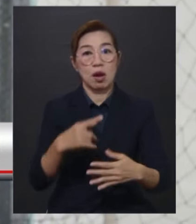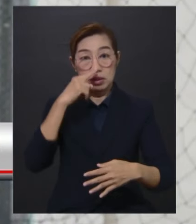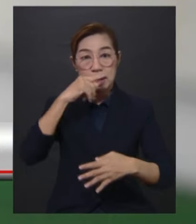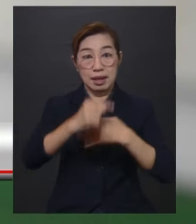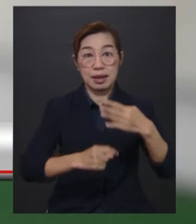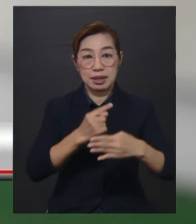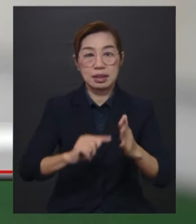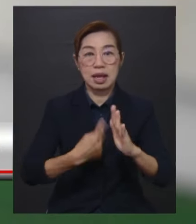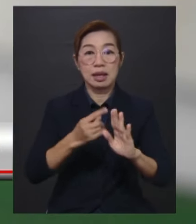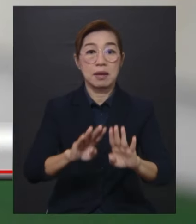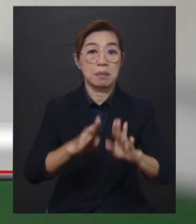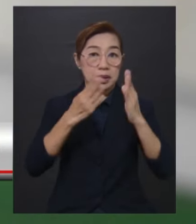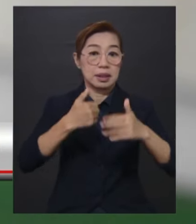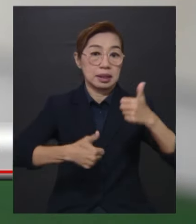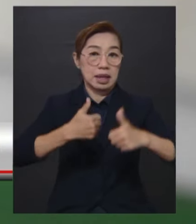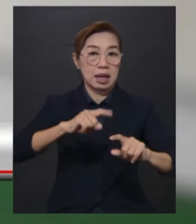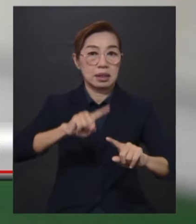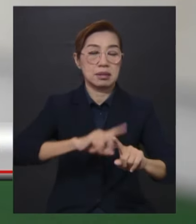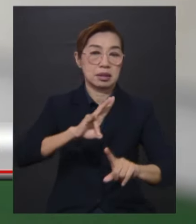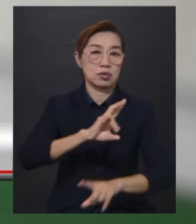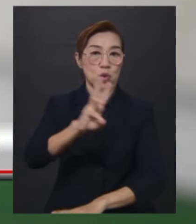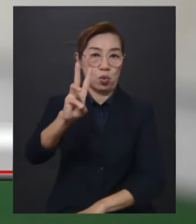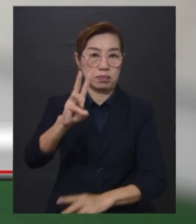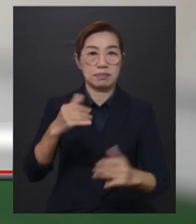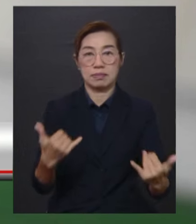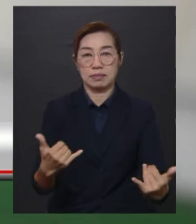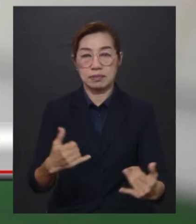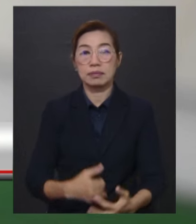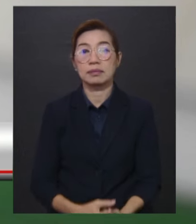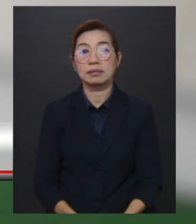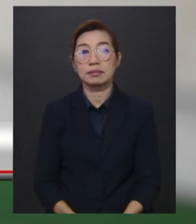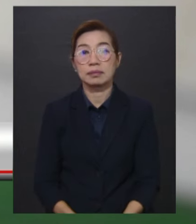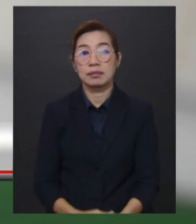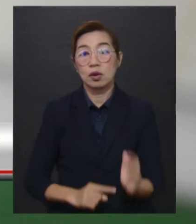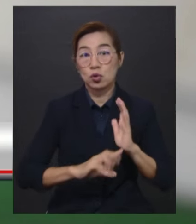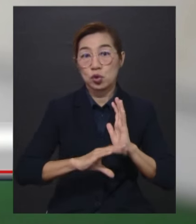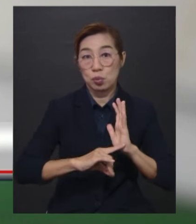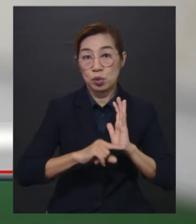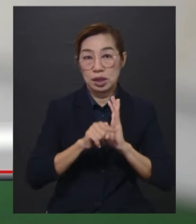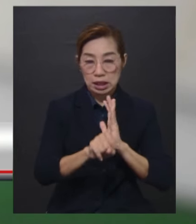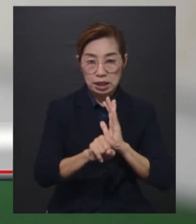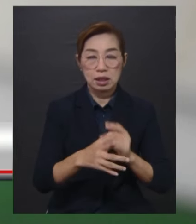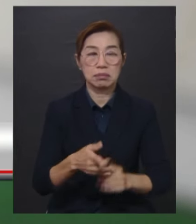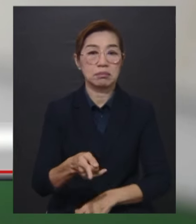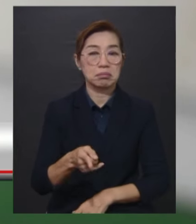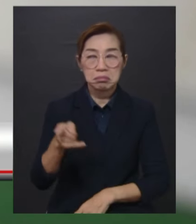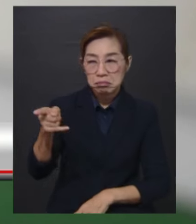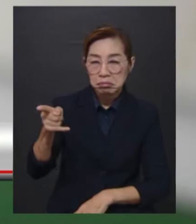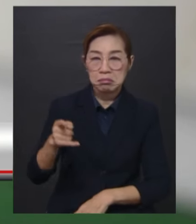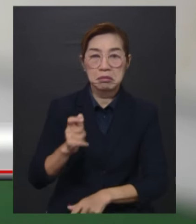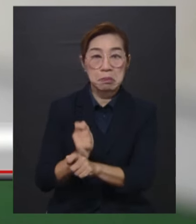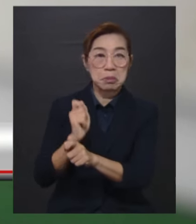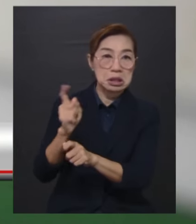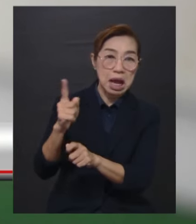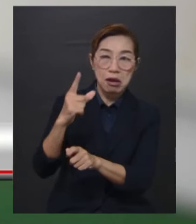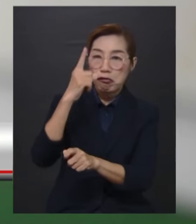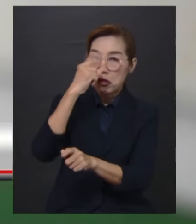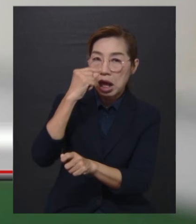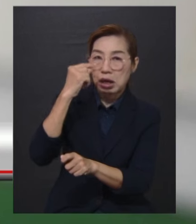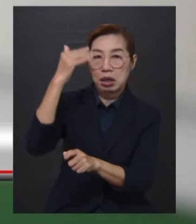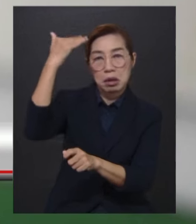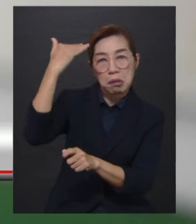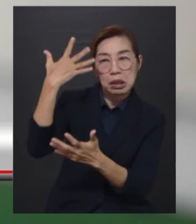ริ่มเปิดฤดูกาลในวันที่6กรกฎาคมนี้ครับซึ่งบลูเวฟชลบุรีก็จะไม่ใช้ผู้เล่นต่างชาติแต่เป้าหมายยังเหมือนเดิม